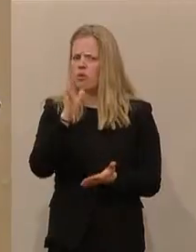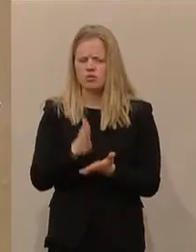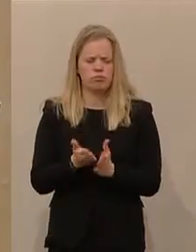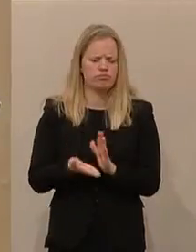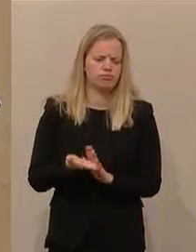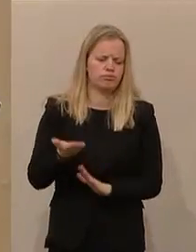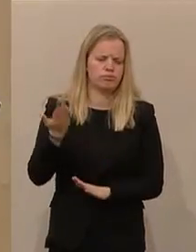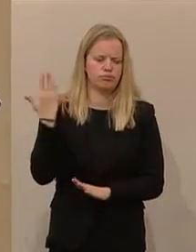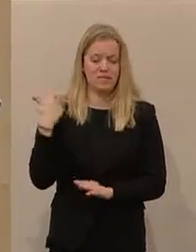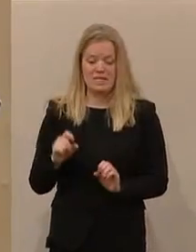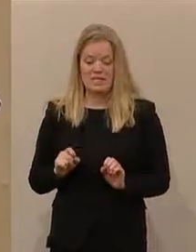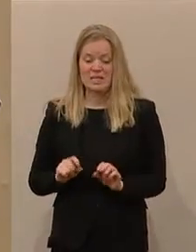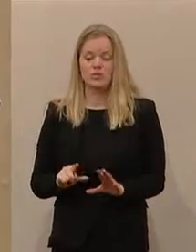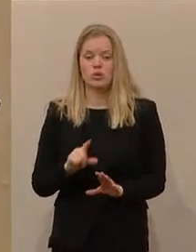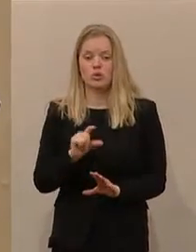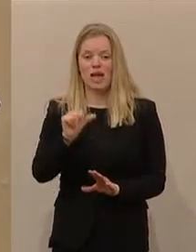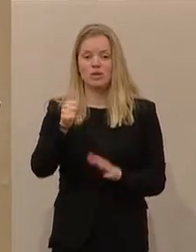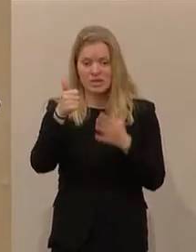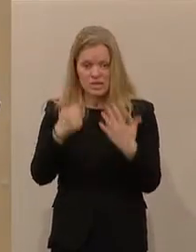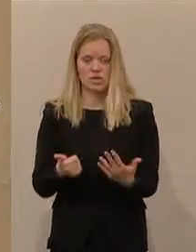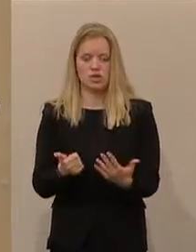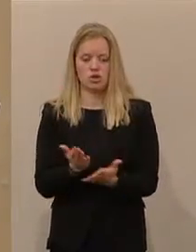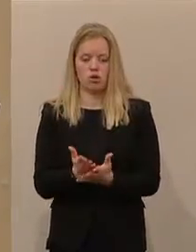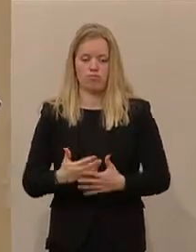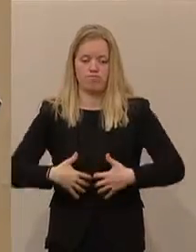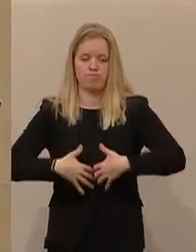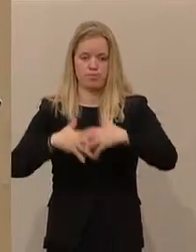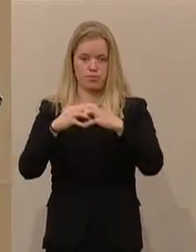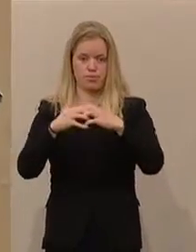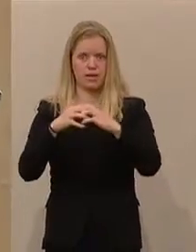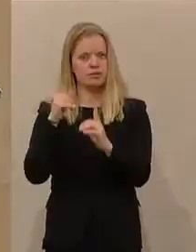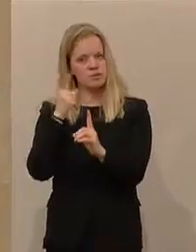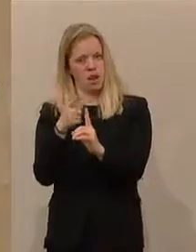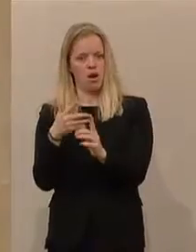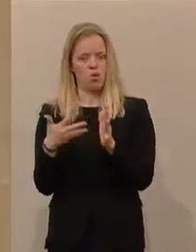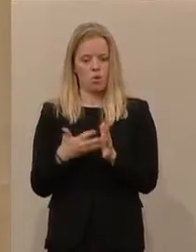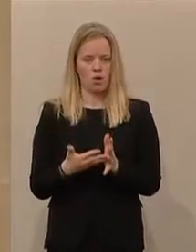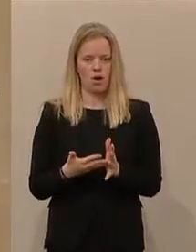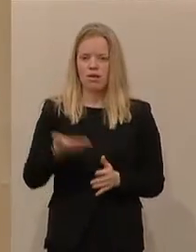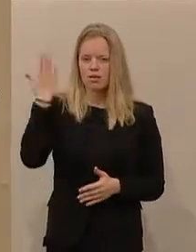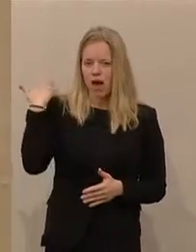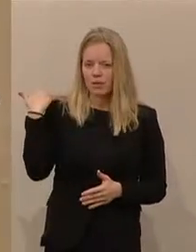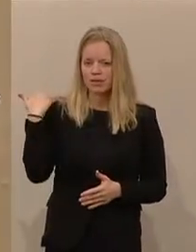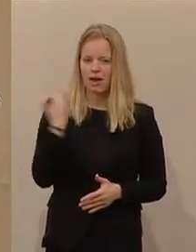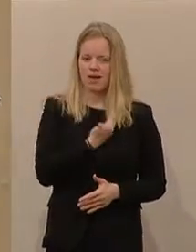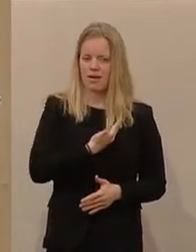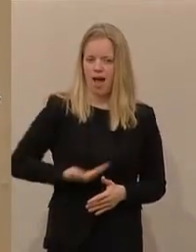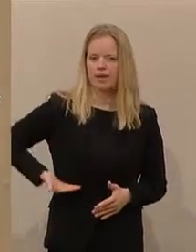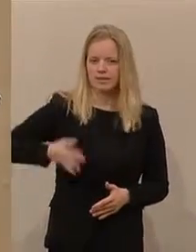Bereits 1761 wurde er als Kontrollorgan von der Kaiserin Maria